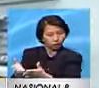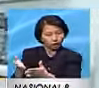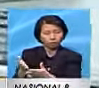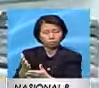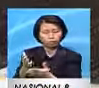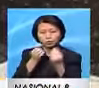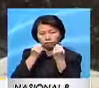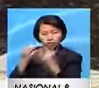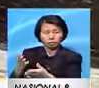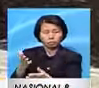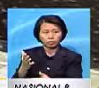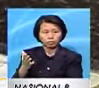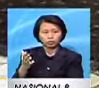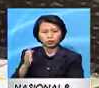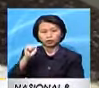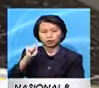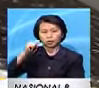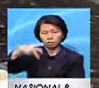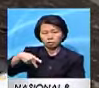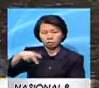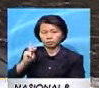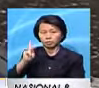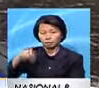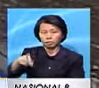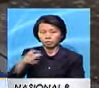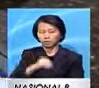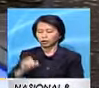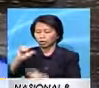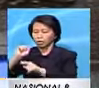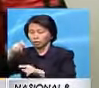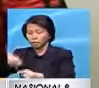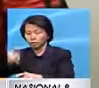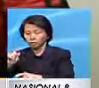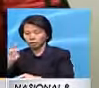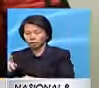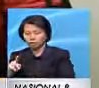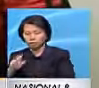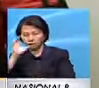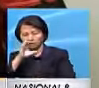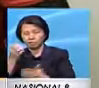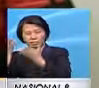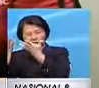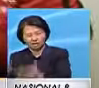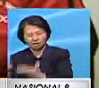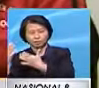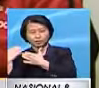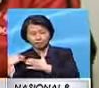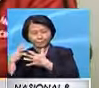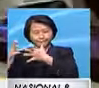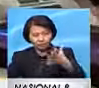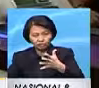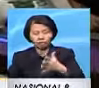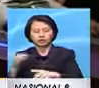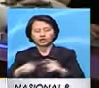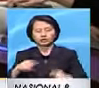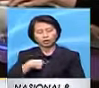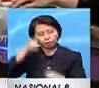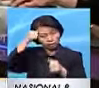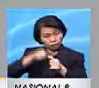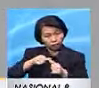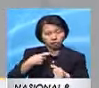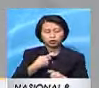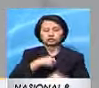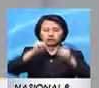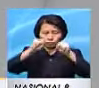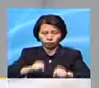kepada akpk dan akpk pula nak cari yang ni saya ingat satu bebanan kerja yang besar tapi saya ingat kita boleh